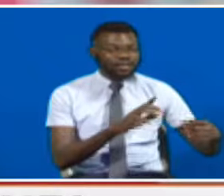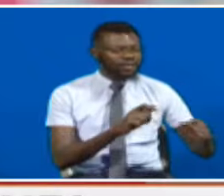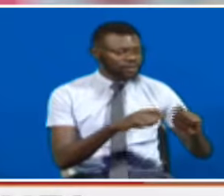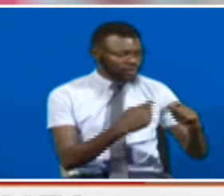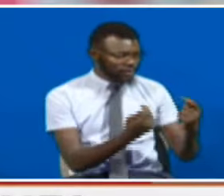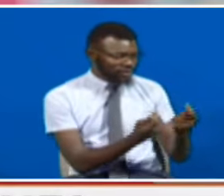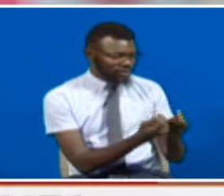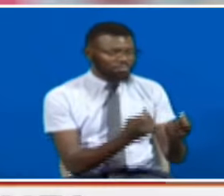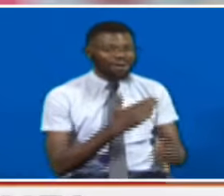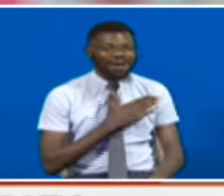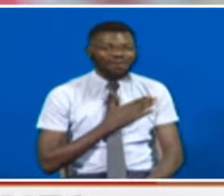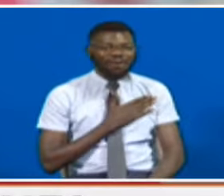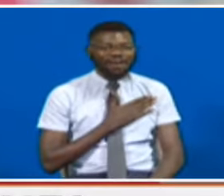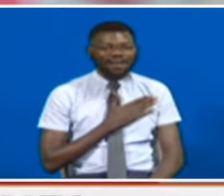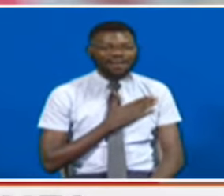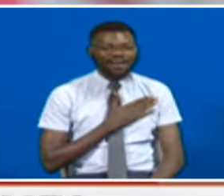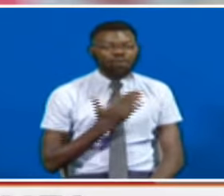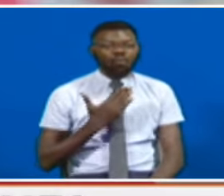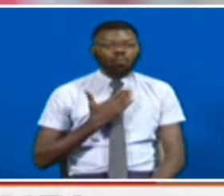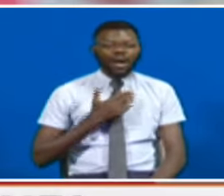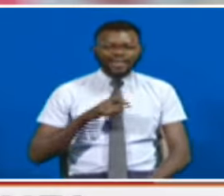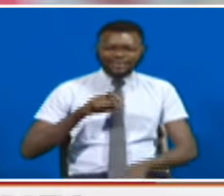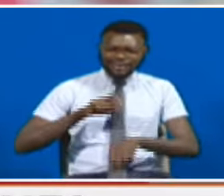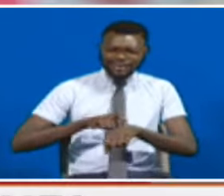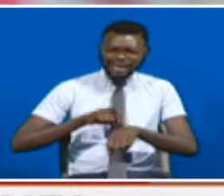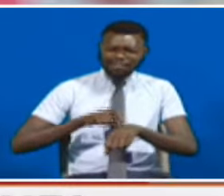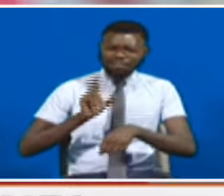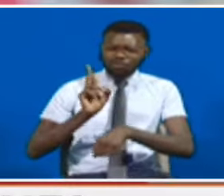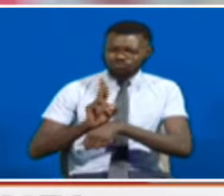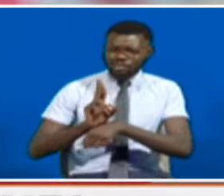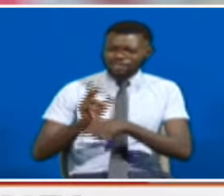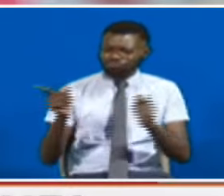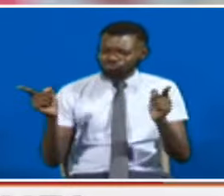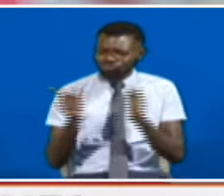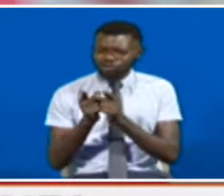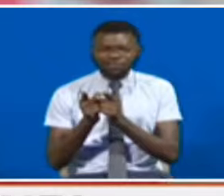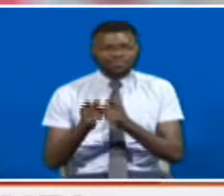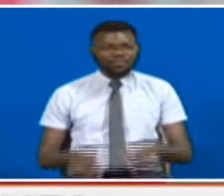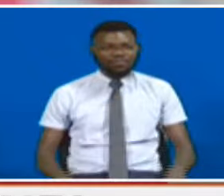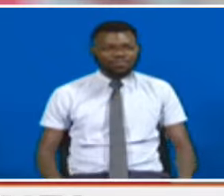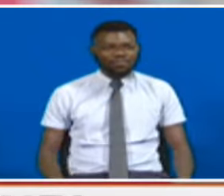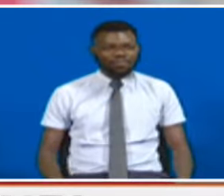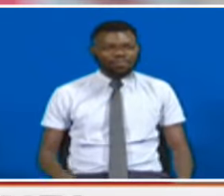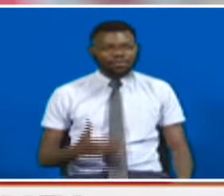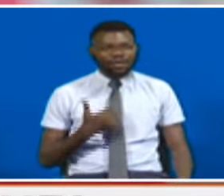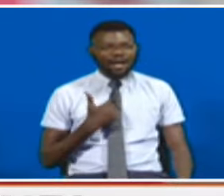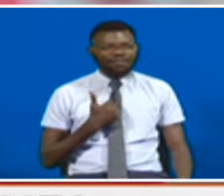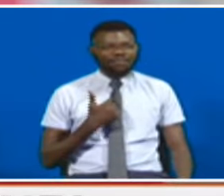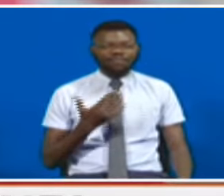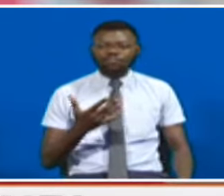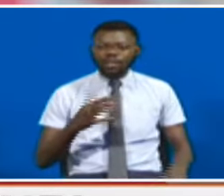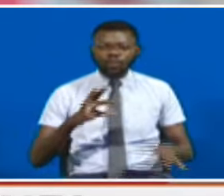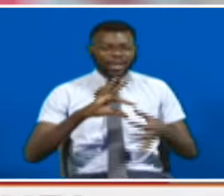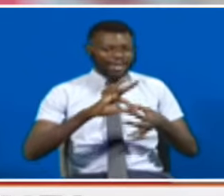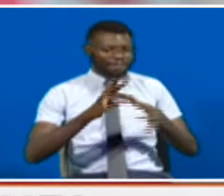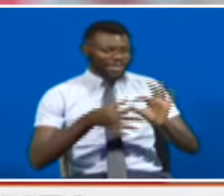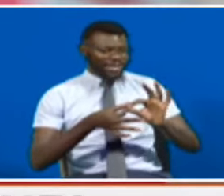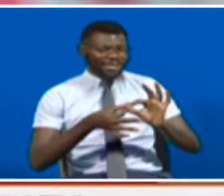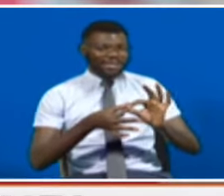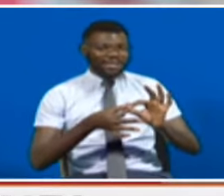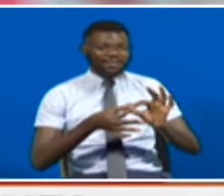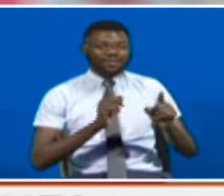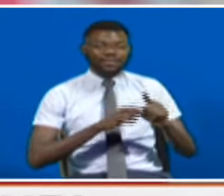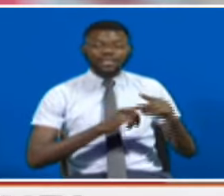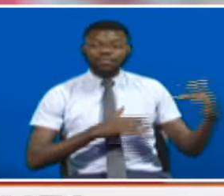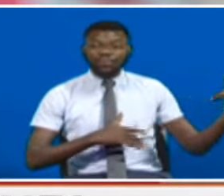ni kuloa the time yenye tuna nini, kwa sababu kuna world relay, kuna tena hizo mambo na Olympic. So at least tukienda